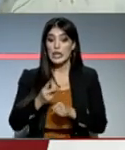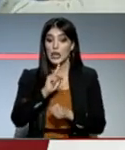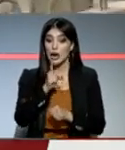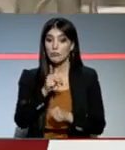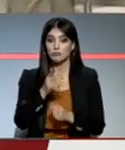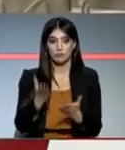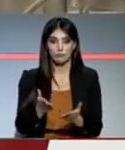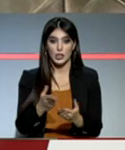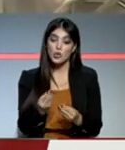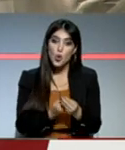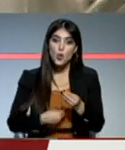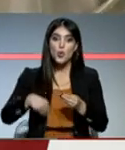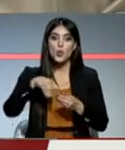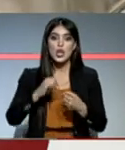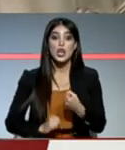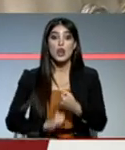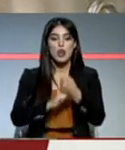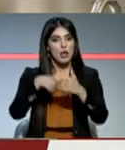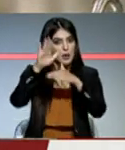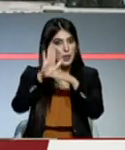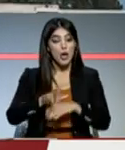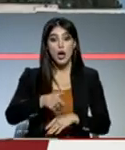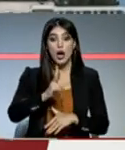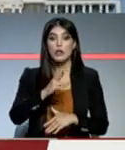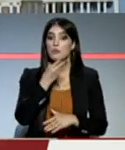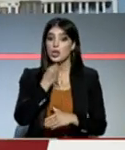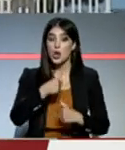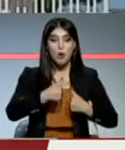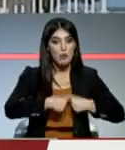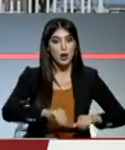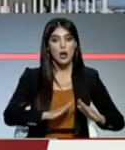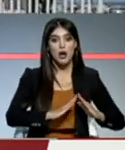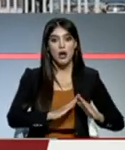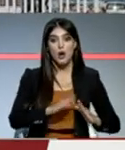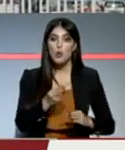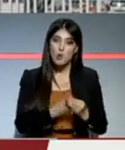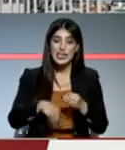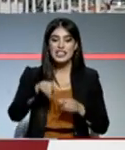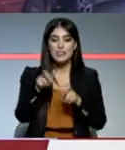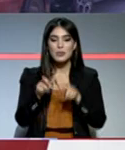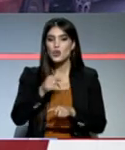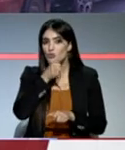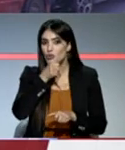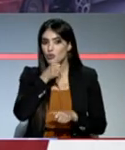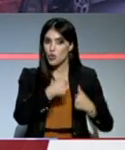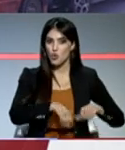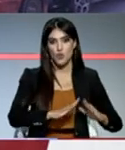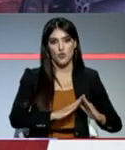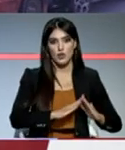الرفع من مستوى الوقايه الجماعيه اعتماد الحاجه الموجه وخاصه لكبار السن من